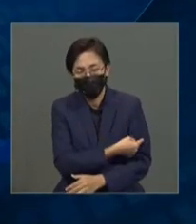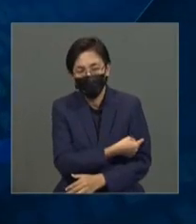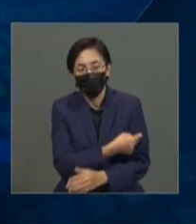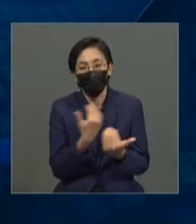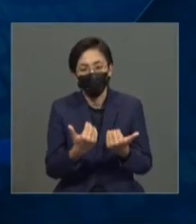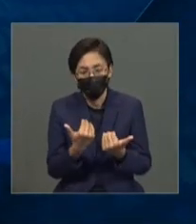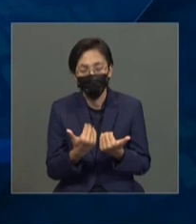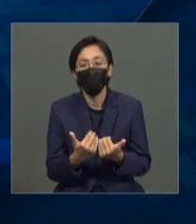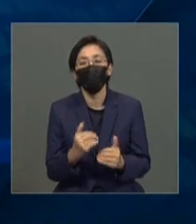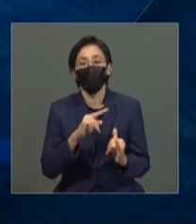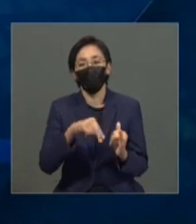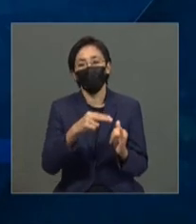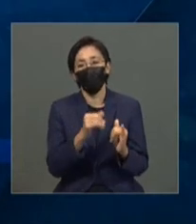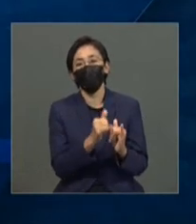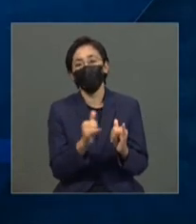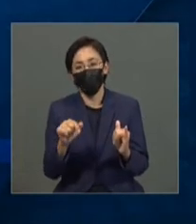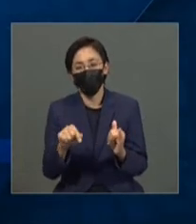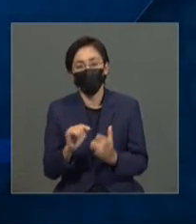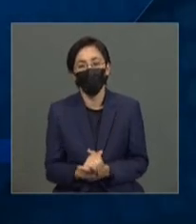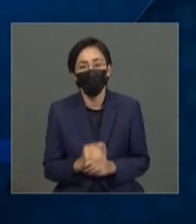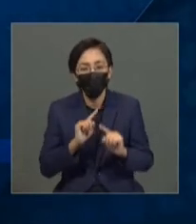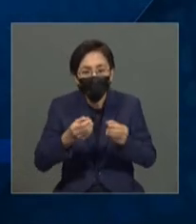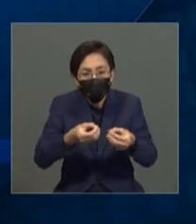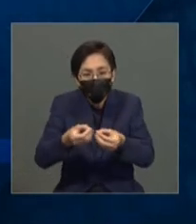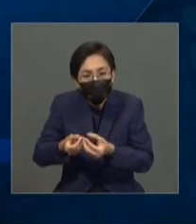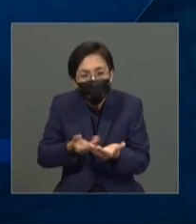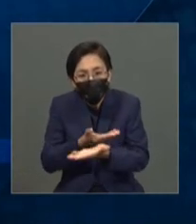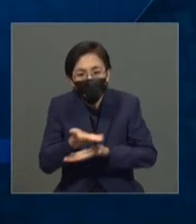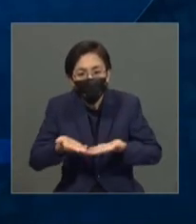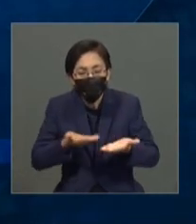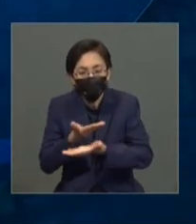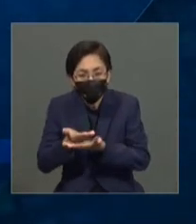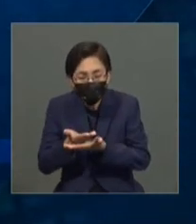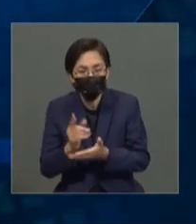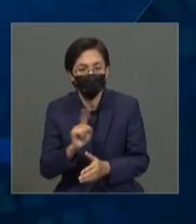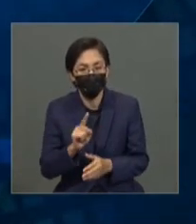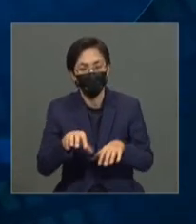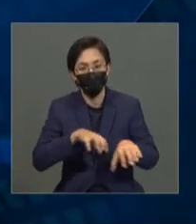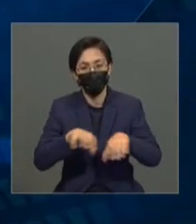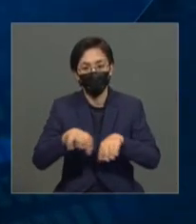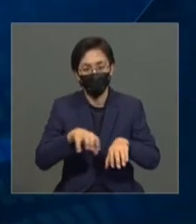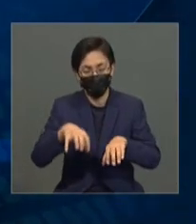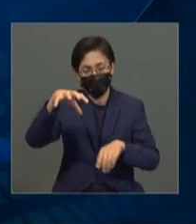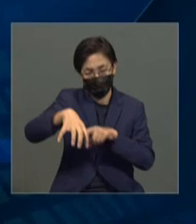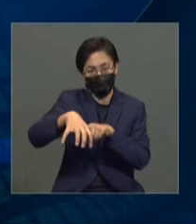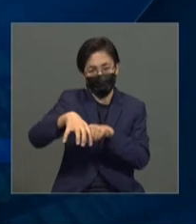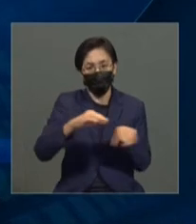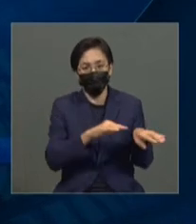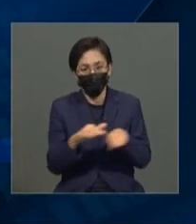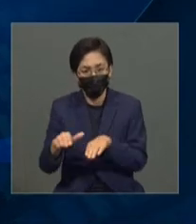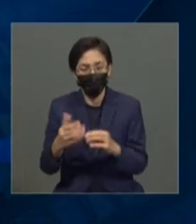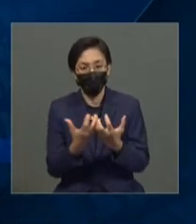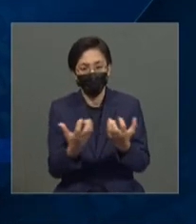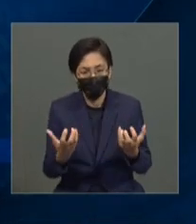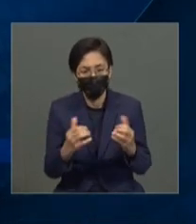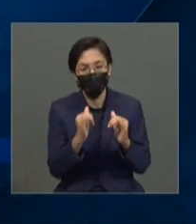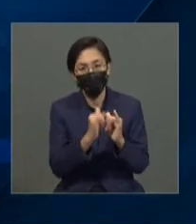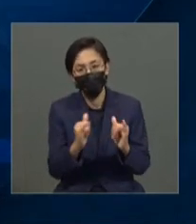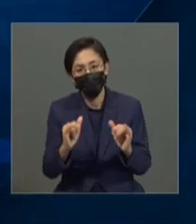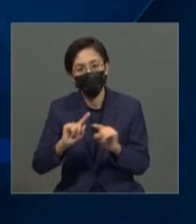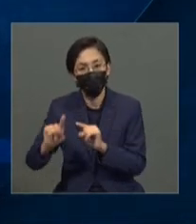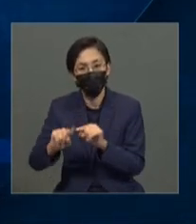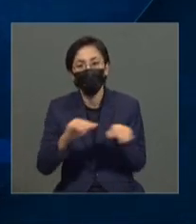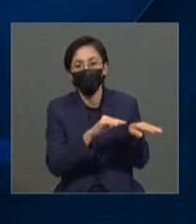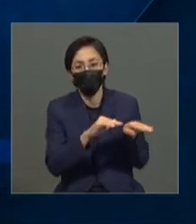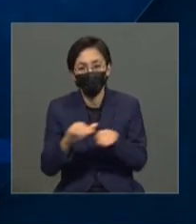บบ U-Hostnet นะคะตรงนี้มีการหารือรายละเอียดไม่ว่าจะเป็นทั้งการเตรียมพร้อมสถานที่อุปกรณ์เพราะว่าต้องเรียนให้ท่าน